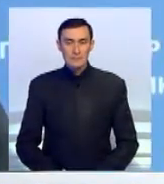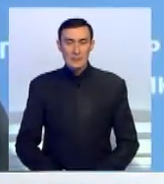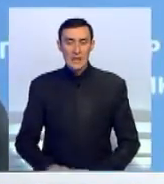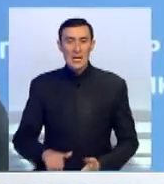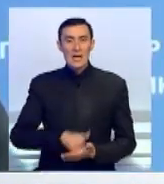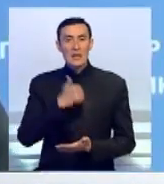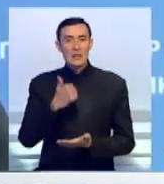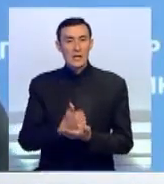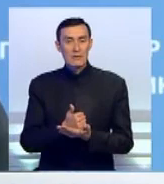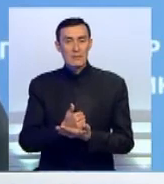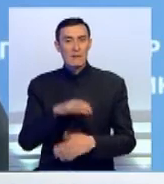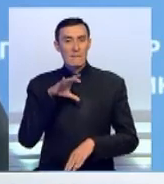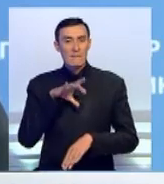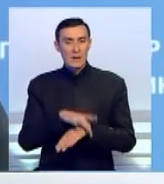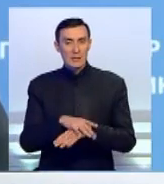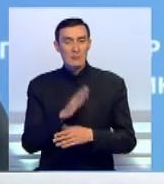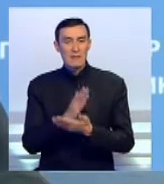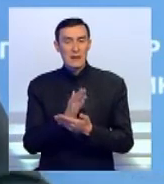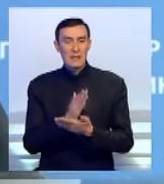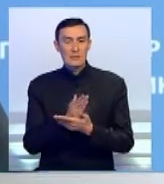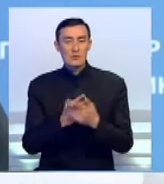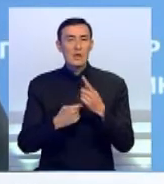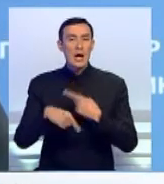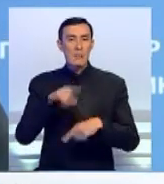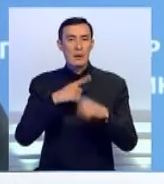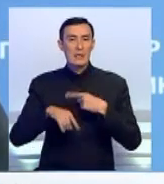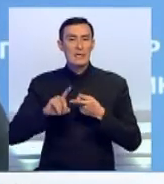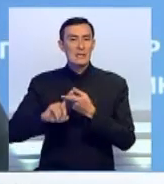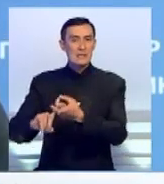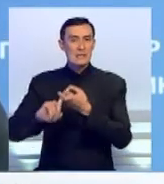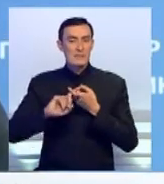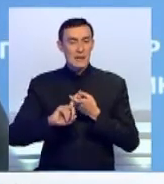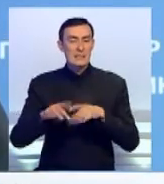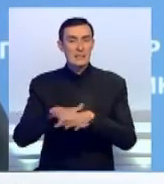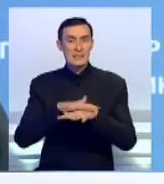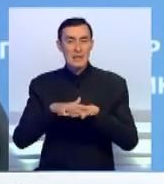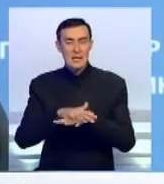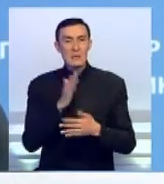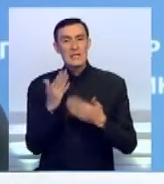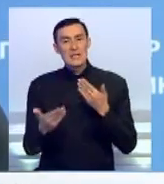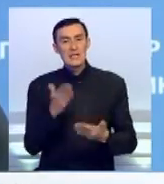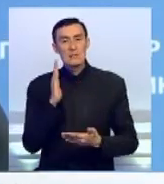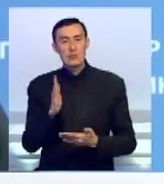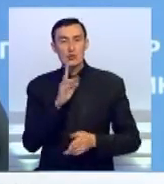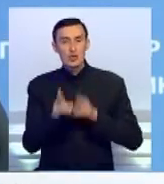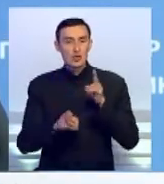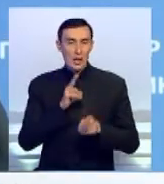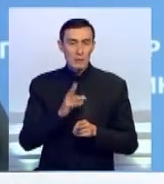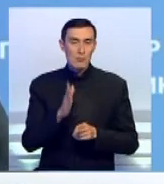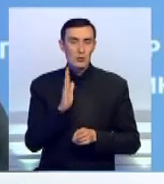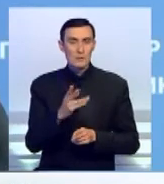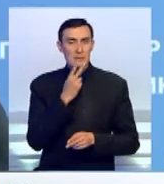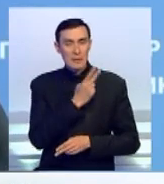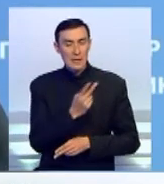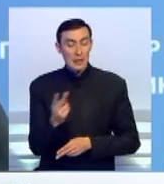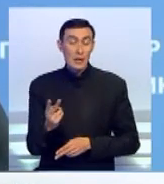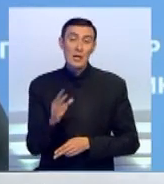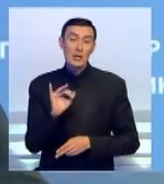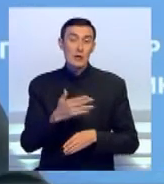Главным, конечно, фактором здесь является обратная связь со стороны населения. То есть все жалобы, они будут обрабатываться после того,